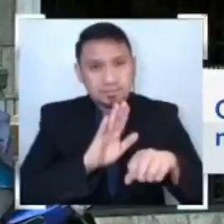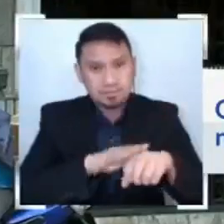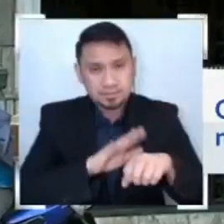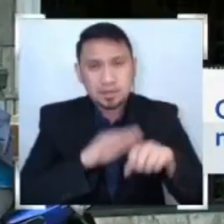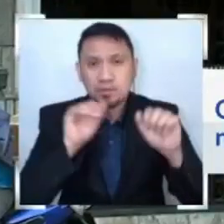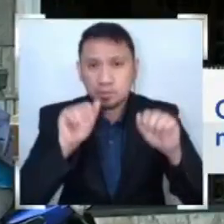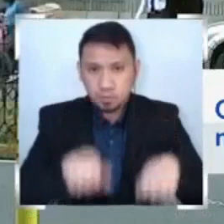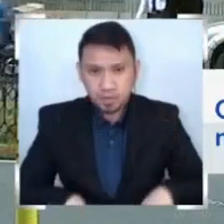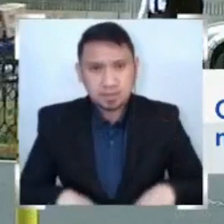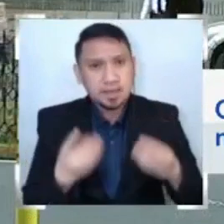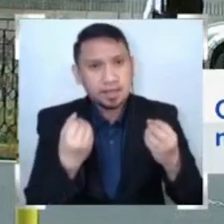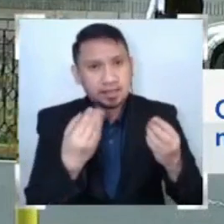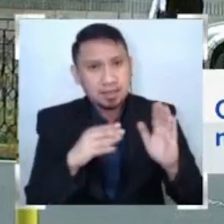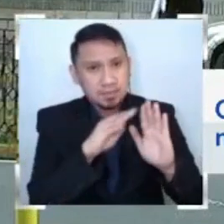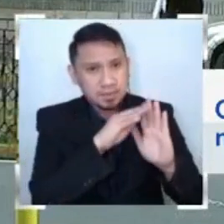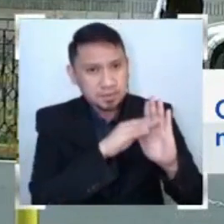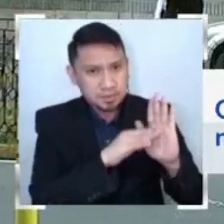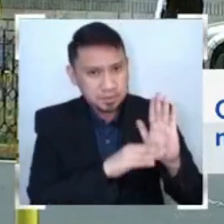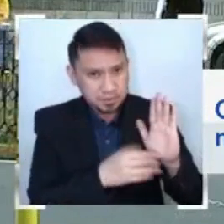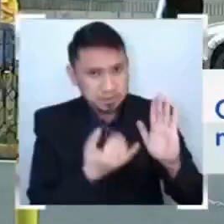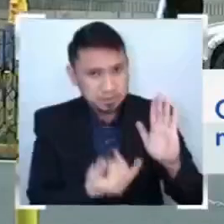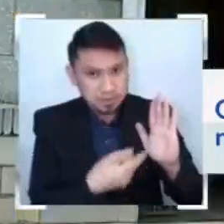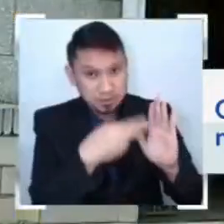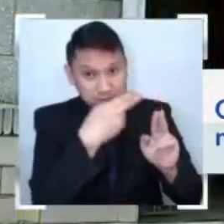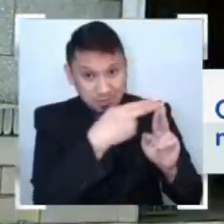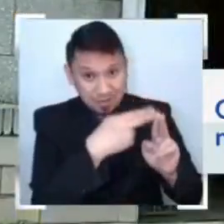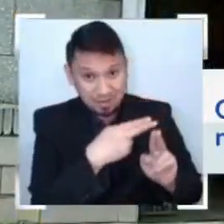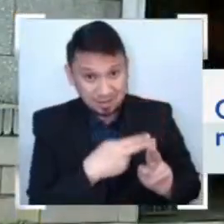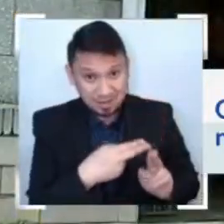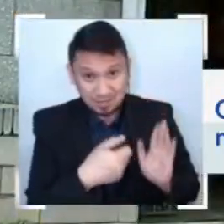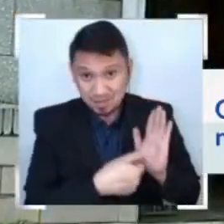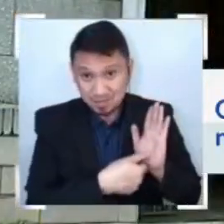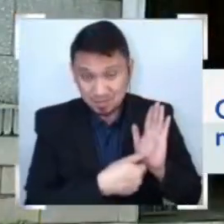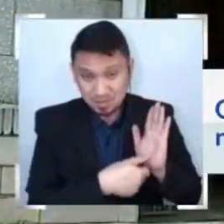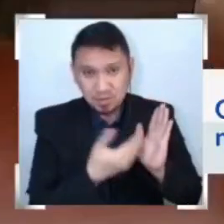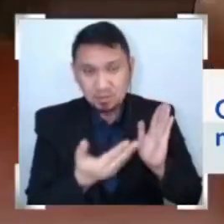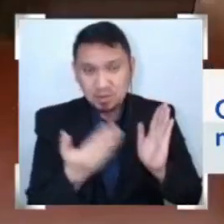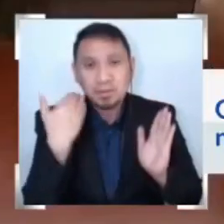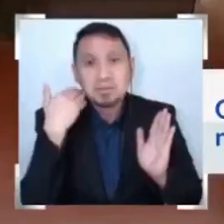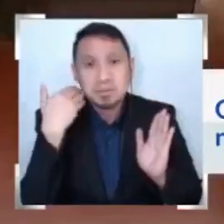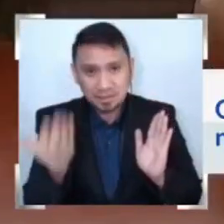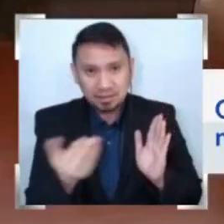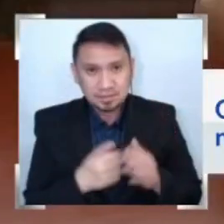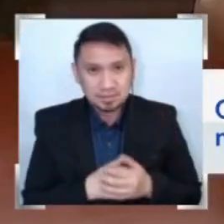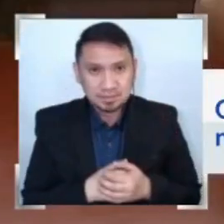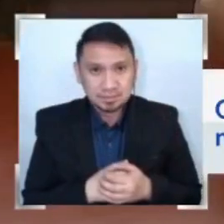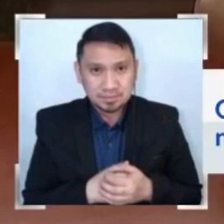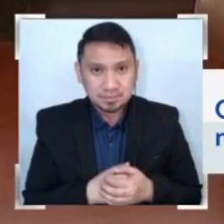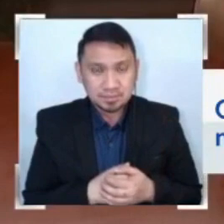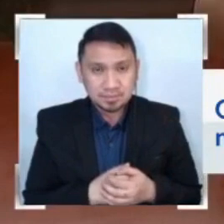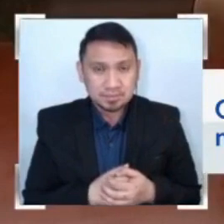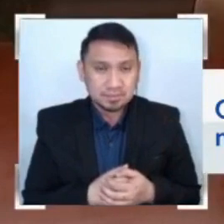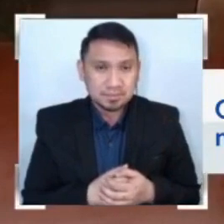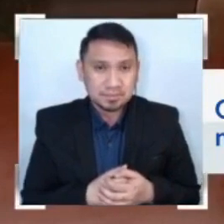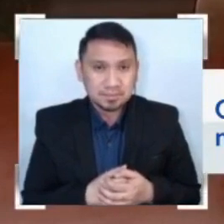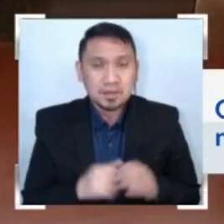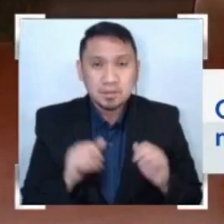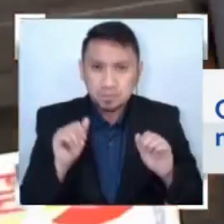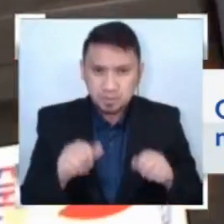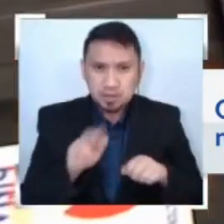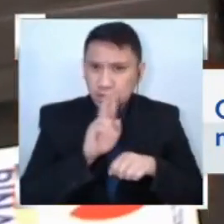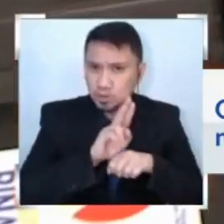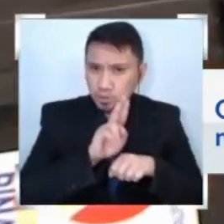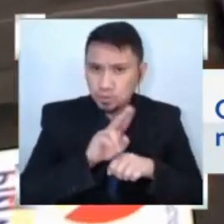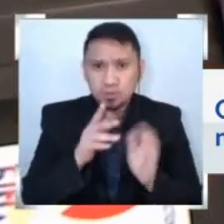sa mga nasa listahan ng botante ngayong eleksyon 2022 ay sumakabilang buhay na pala. Maaari daw itong gamitin ng ilan